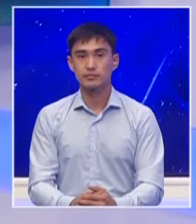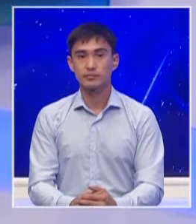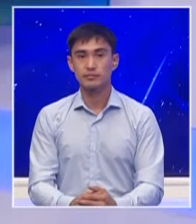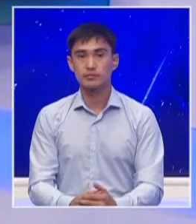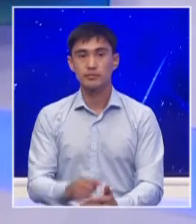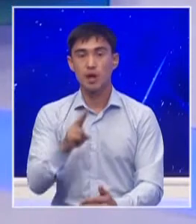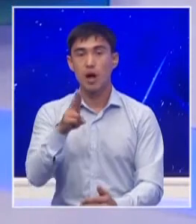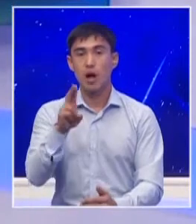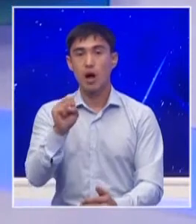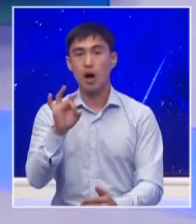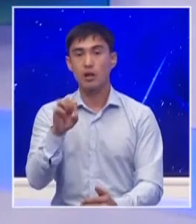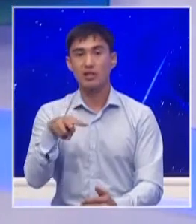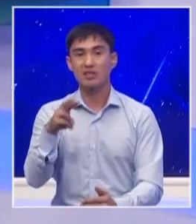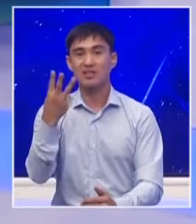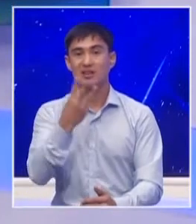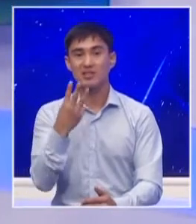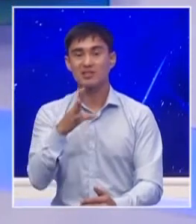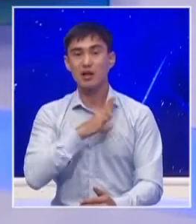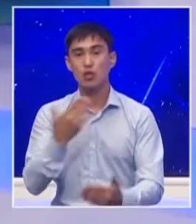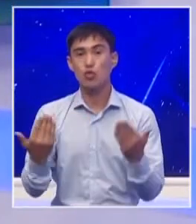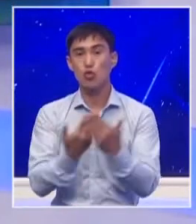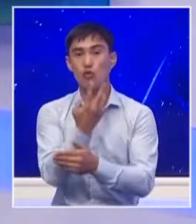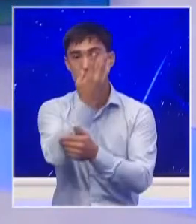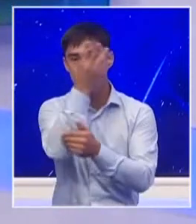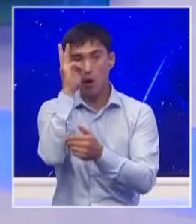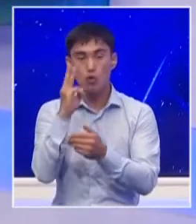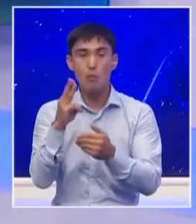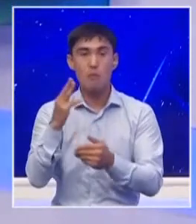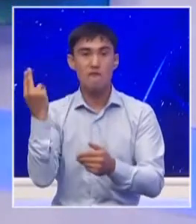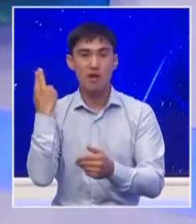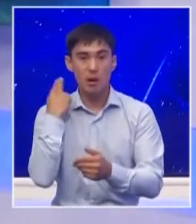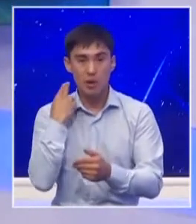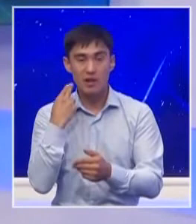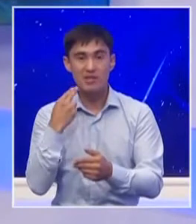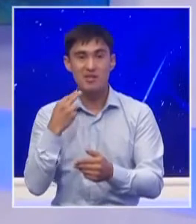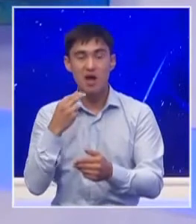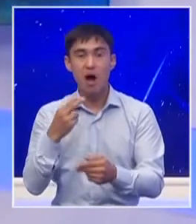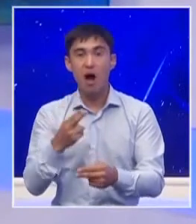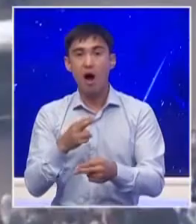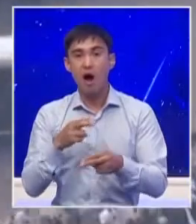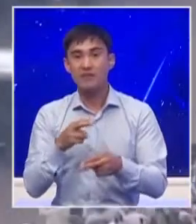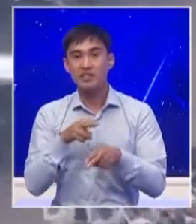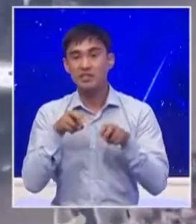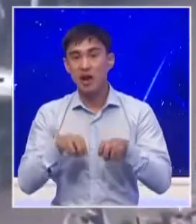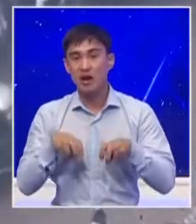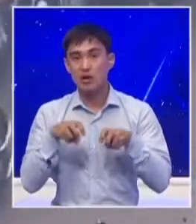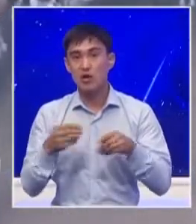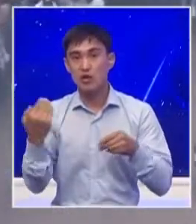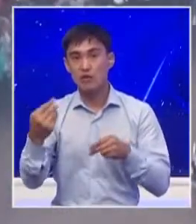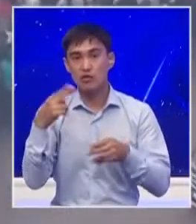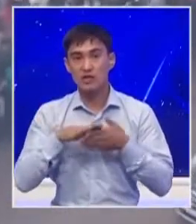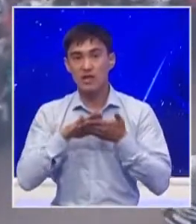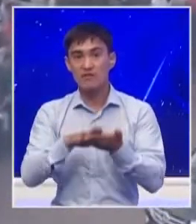карл 3 стал новым королем великобритании и австралии в его заявлении отмечается что после смерти